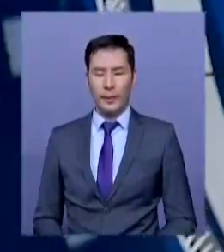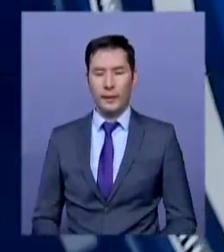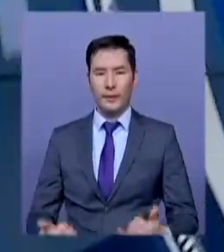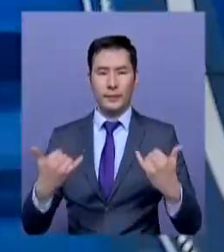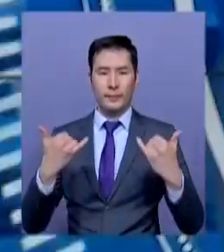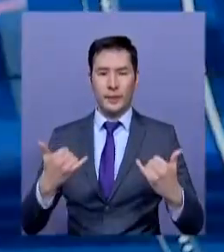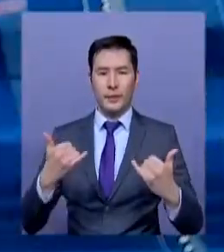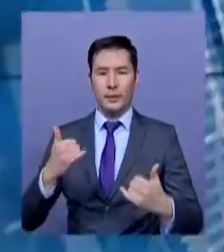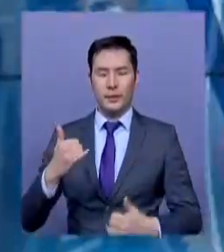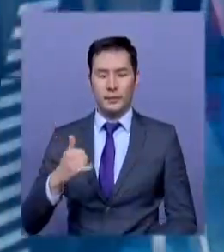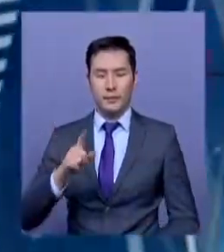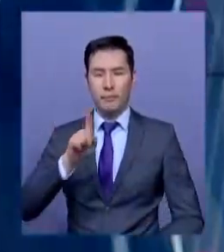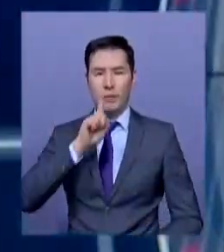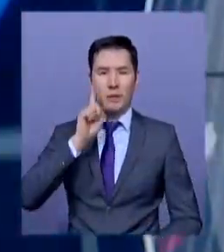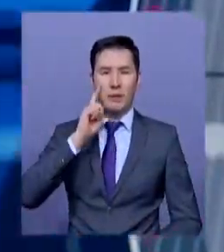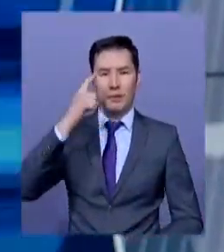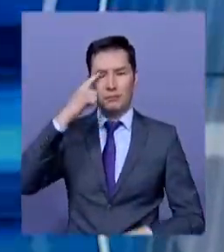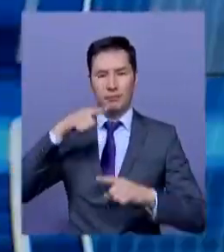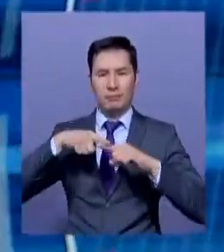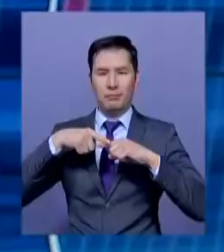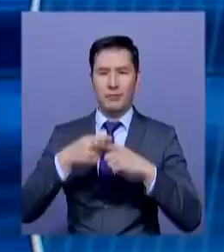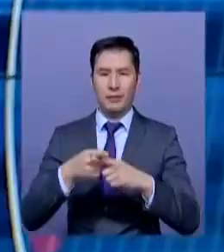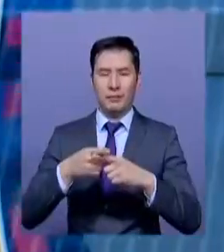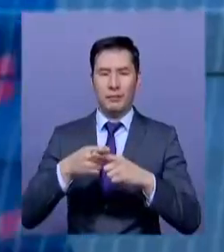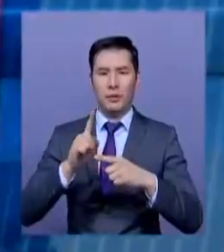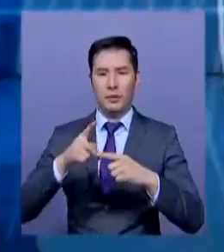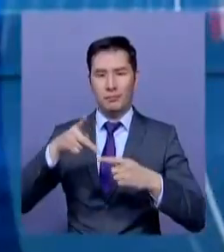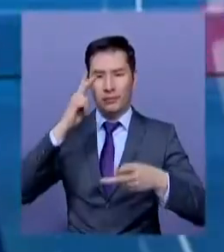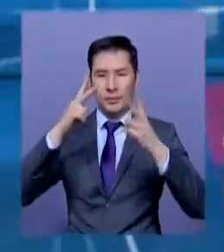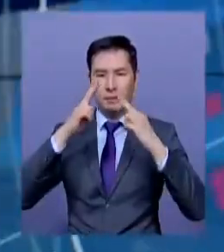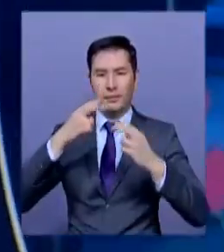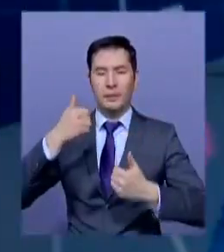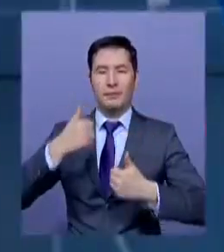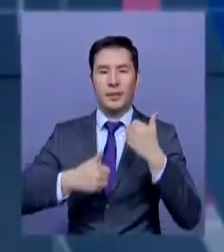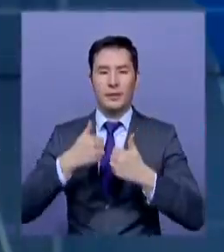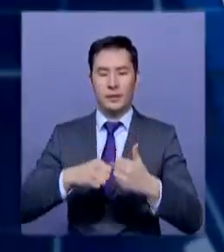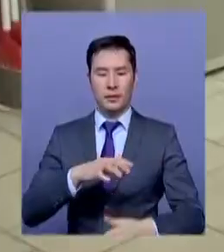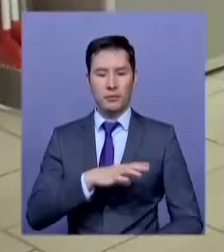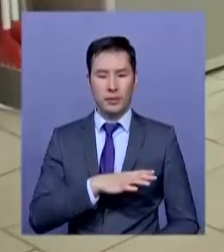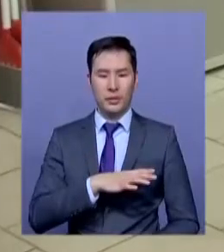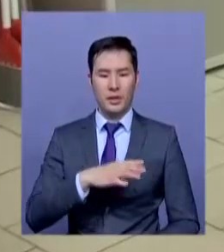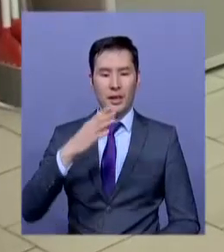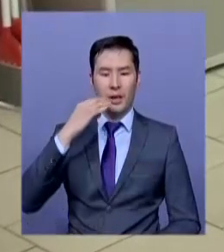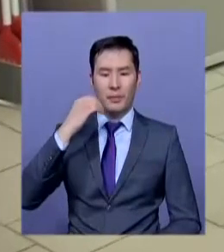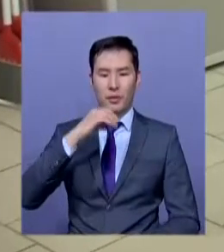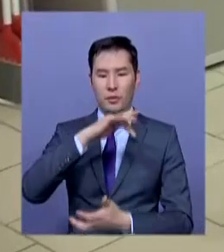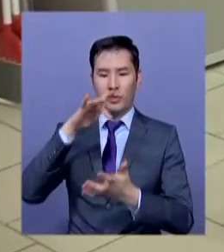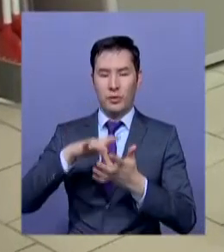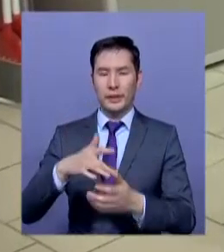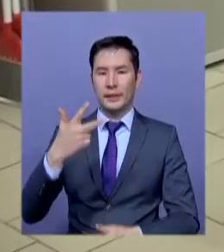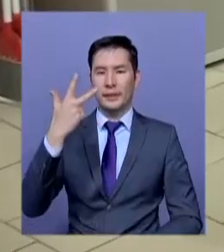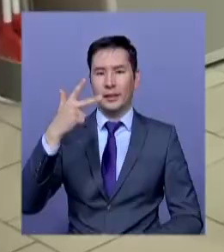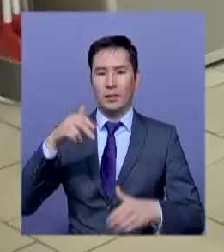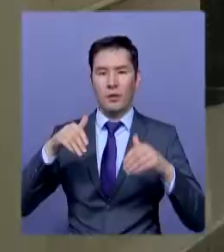Бүгін жастар Skills чемпионаты аясында шаштараз шеберлігі бойынша жарыс өтті. Бұл додада Алматыдағы 3 колледждің